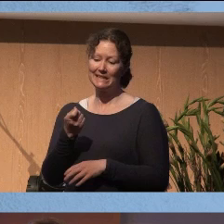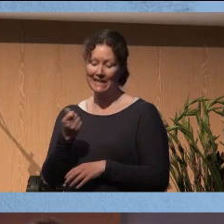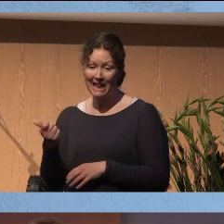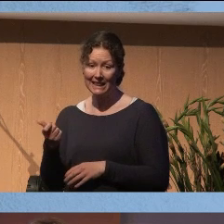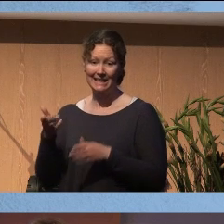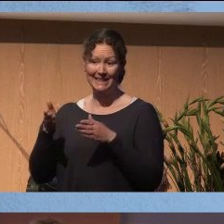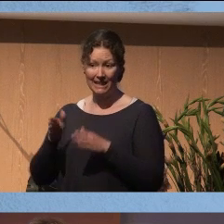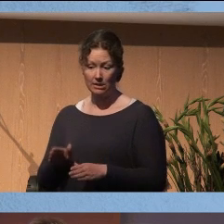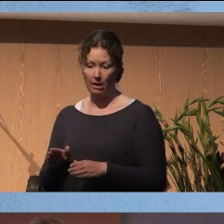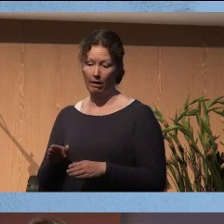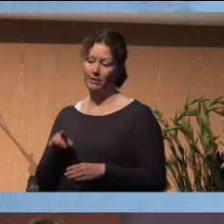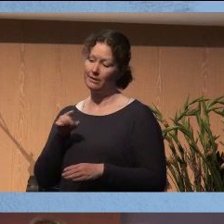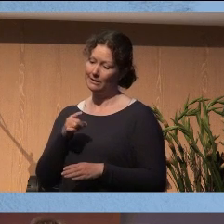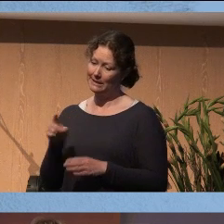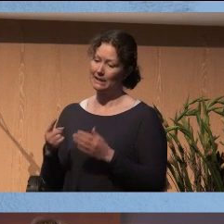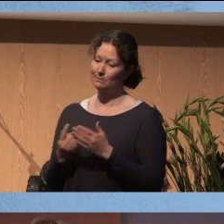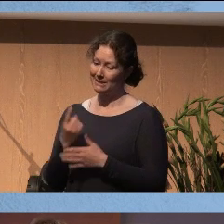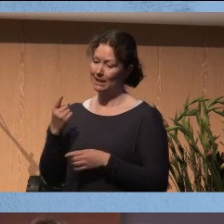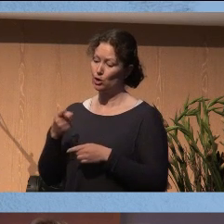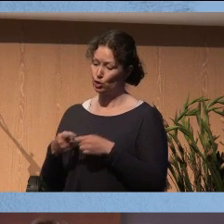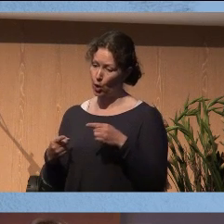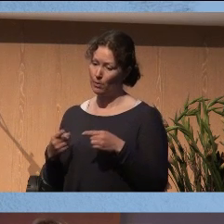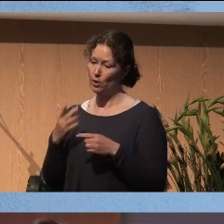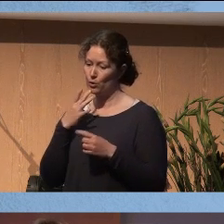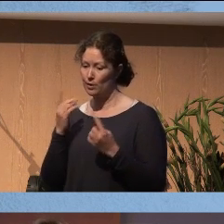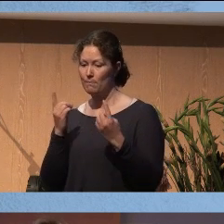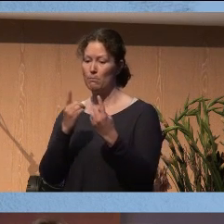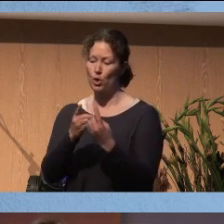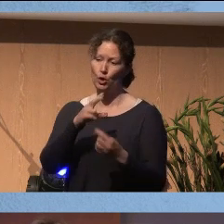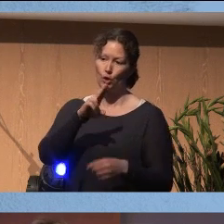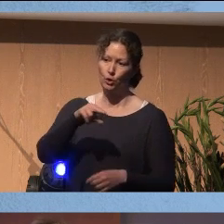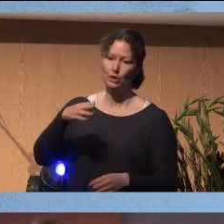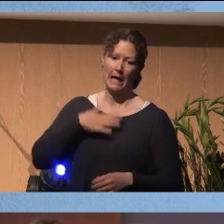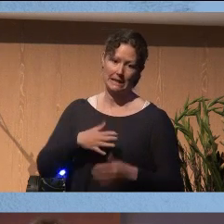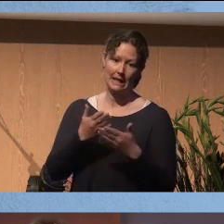tilstander, spesielt sårbare I sitt møte med norsk helsetjeneste.